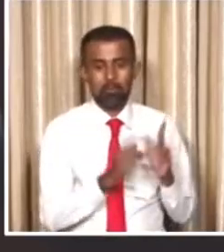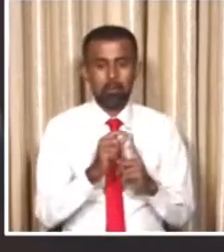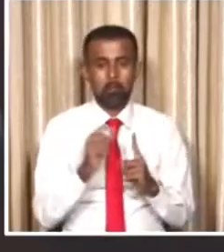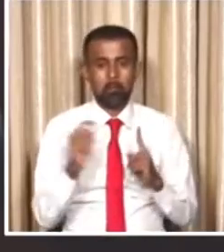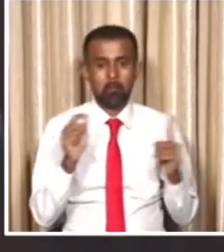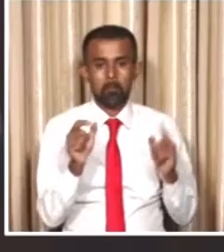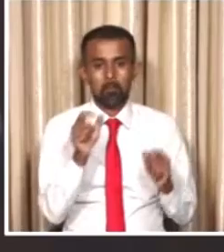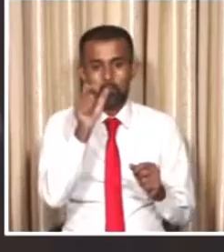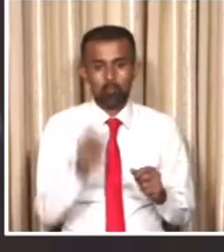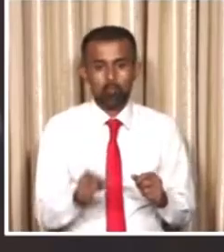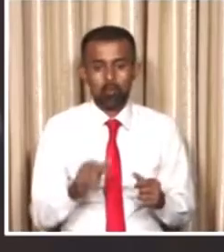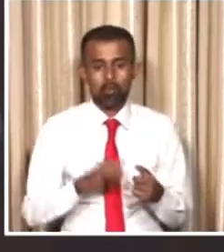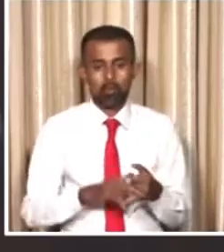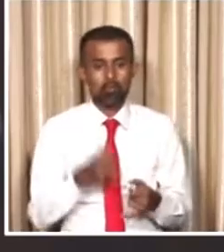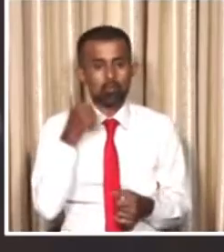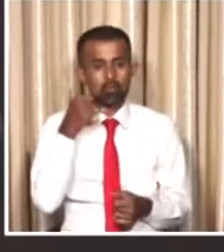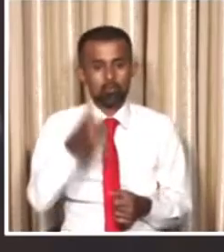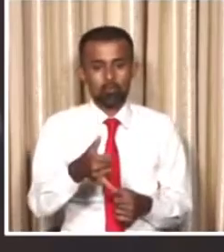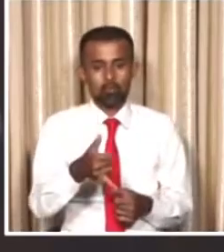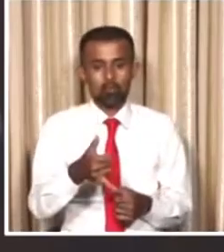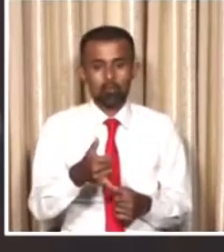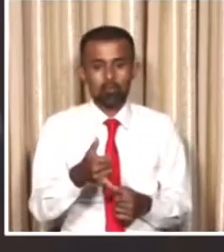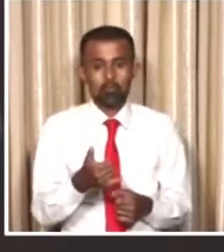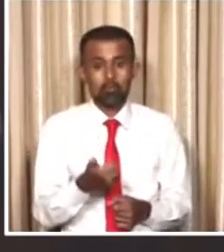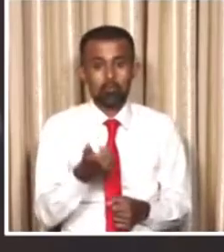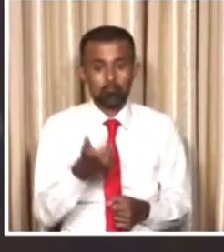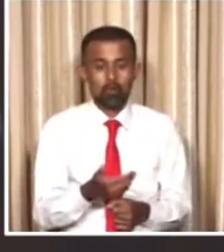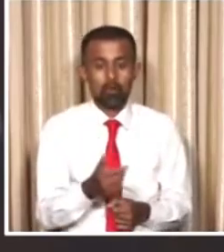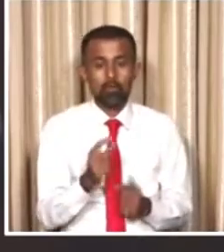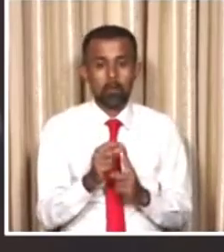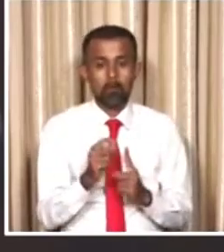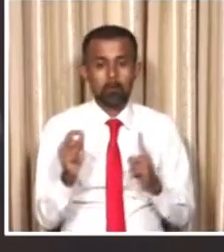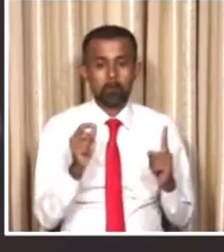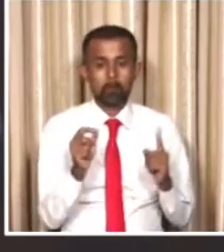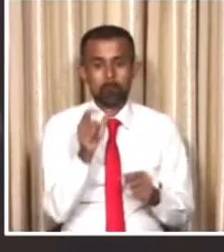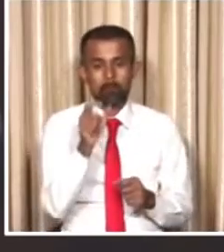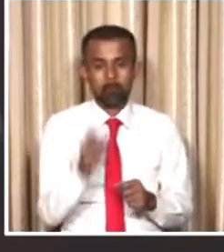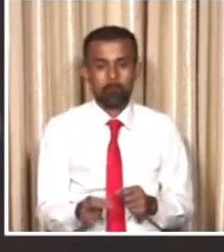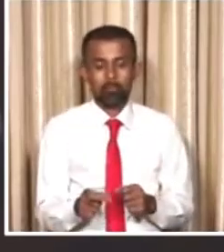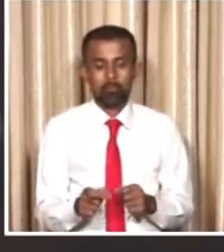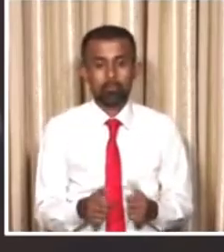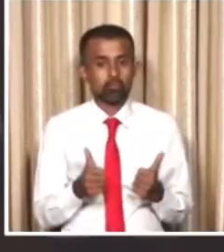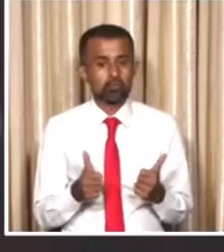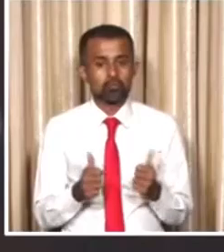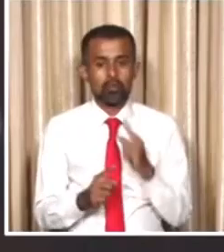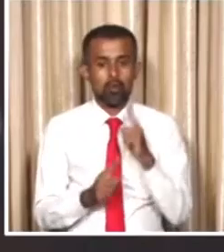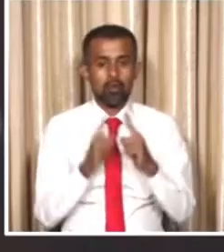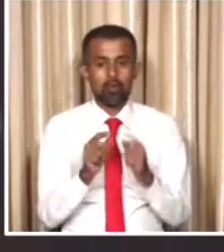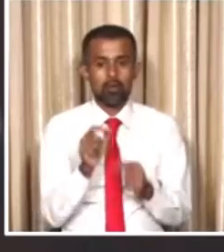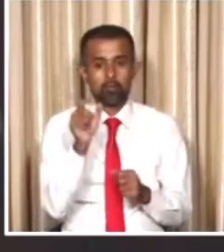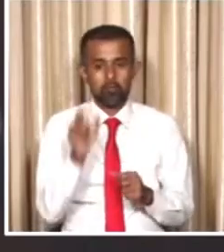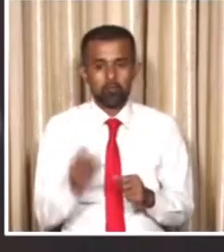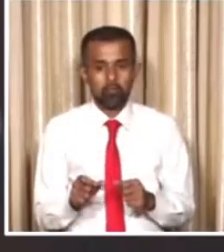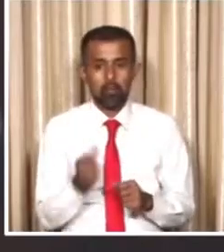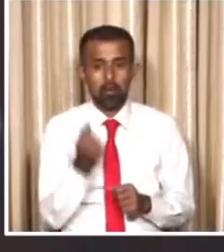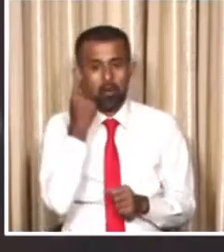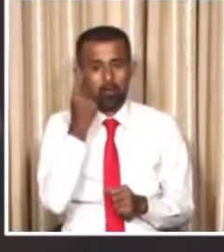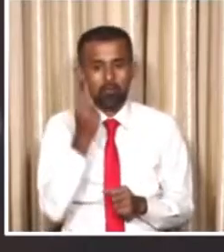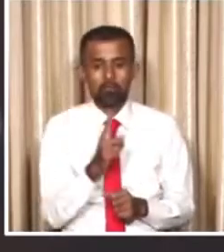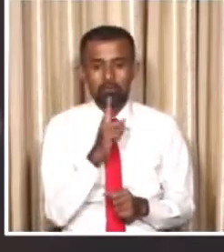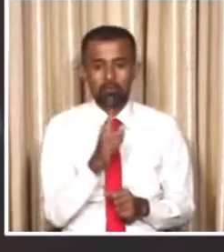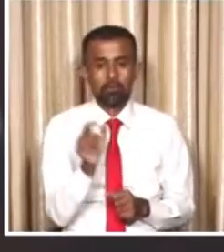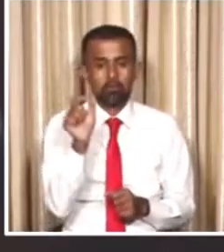මන්ත්‍රීවරයා අපේ සමග ජන බලවේගයට සම්පතක් කළා හිටු මන්ත්‍රීවරයෙක්. හොඳ ප්‍රහාරකෙක්, හොඳ කතිකෙක්, හොඳ අදහස්